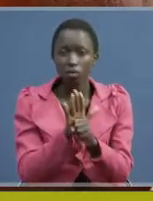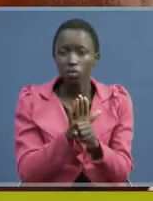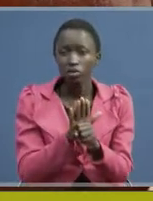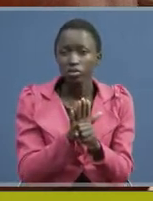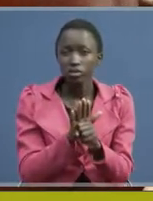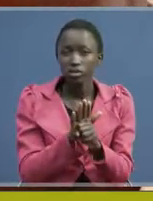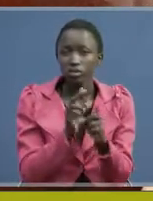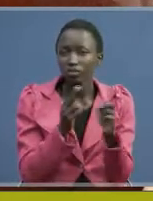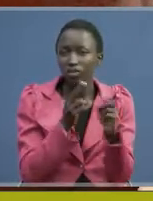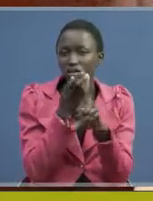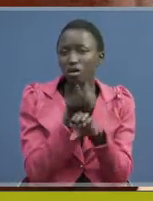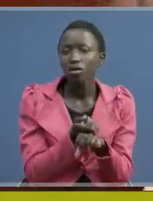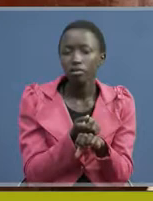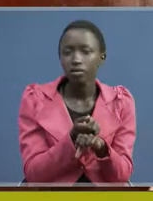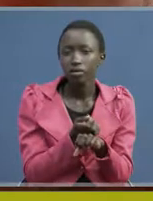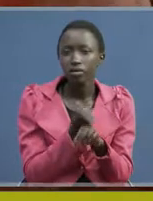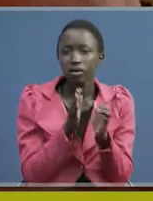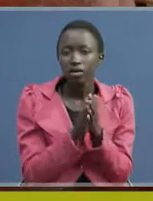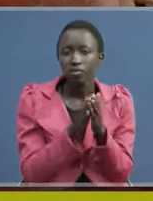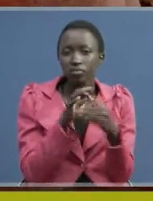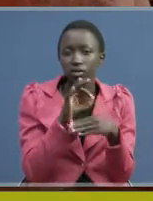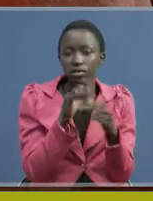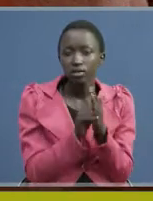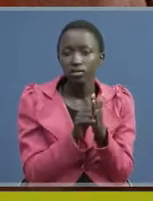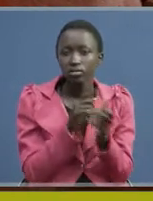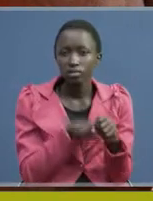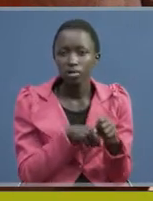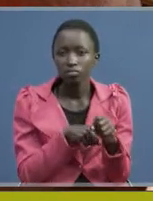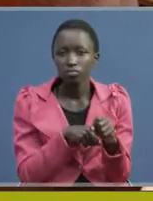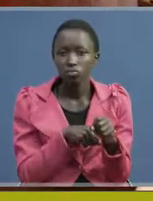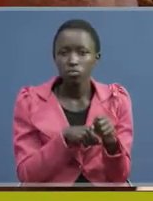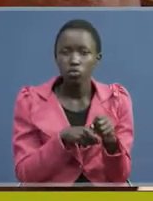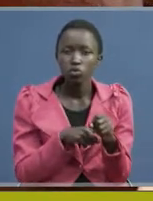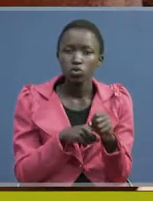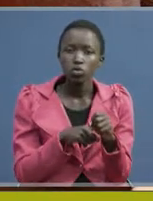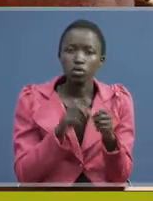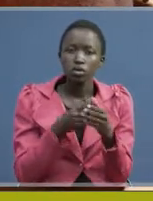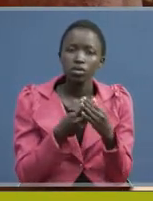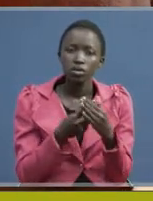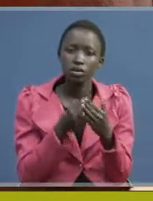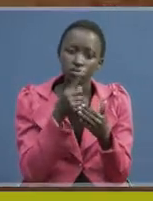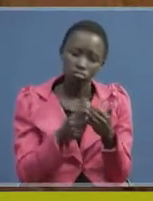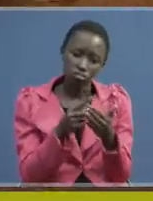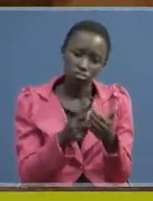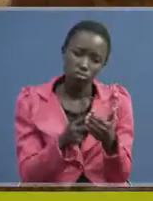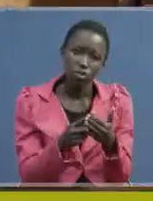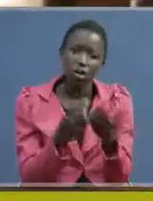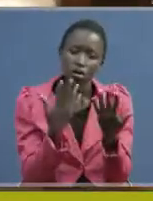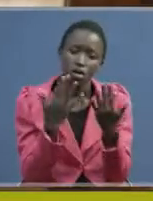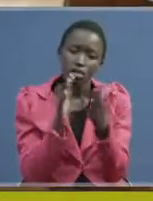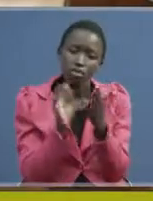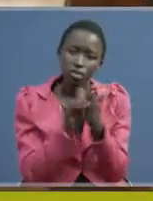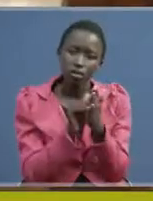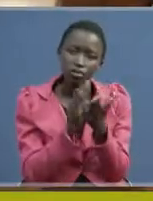is very hectic, na unakuta kwamba wakati watu wanakata na kisu wanajikata mikono sana. Ni